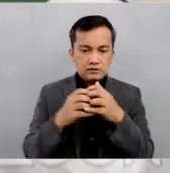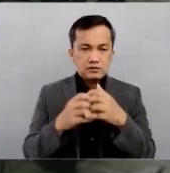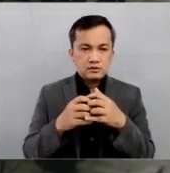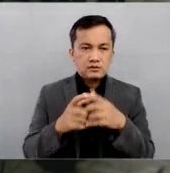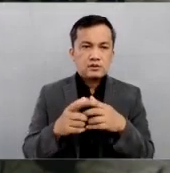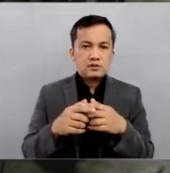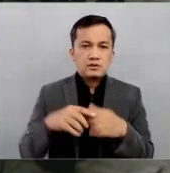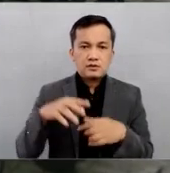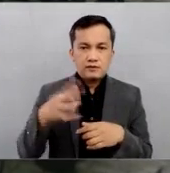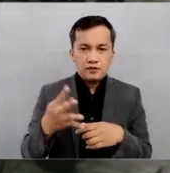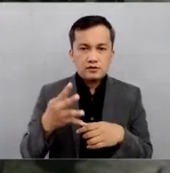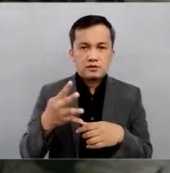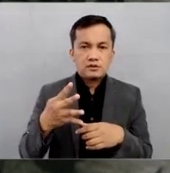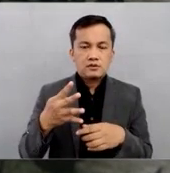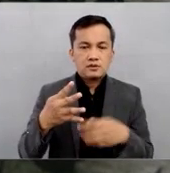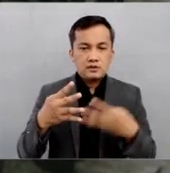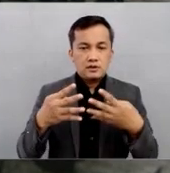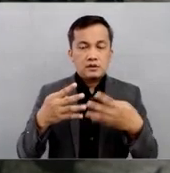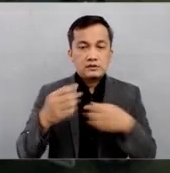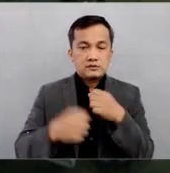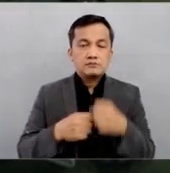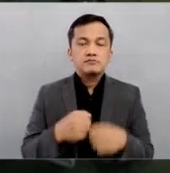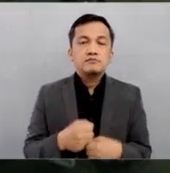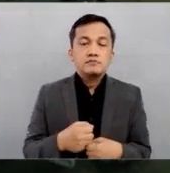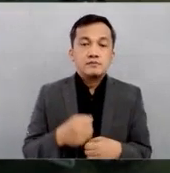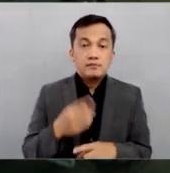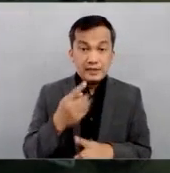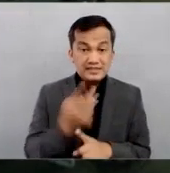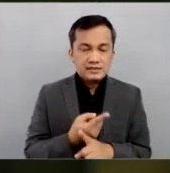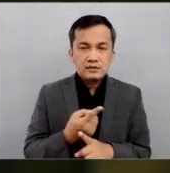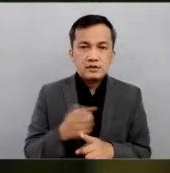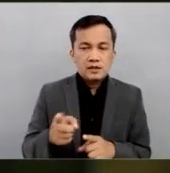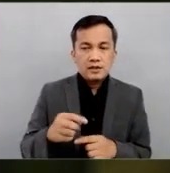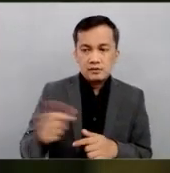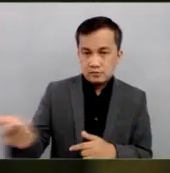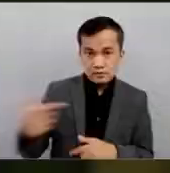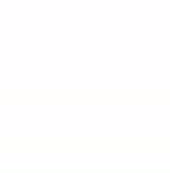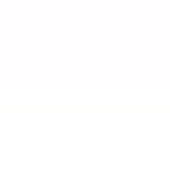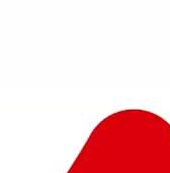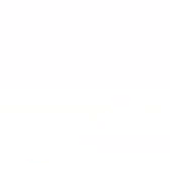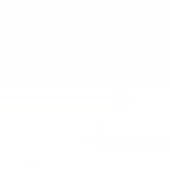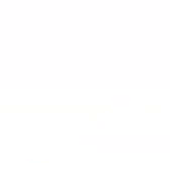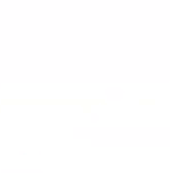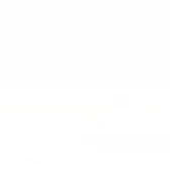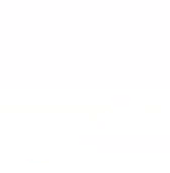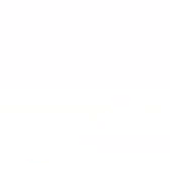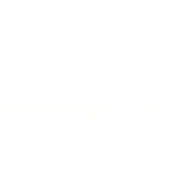Nagbabalita mula sa frontline, Marian Enriquez, News 5.